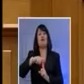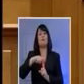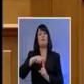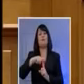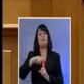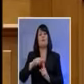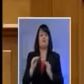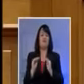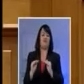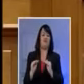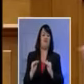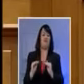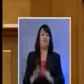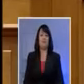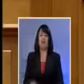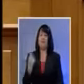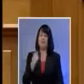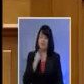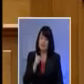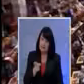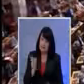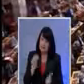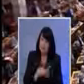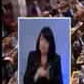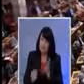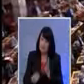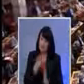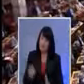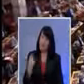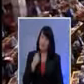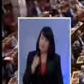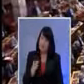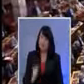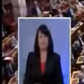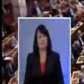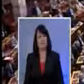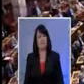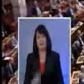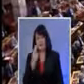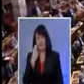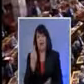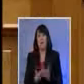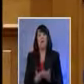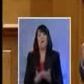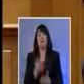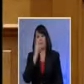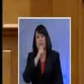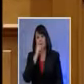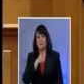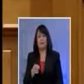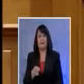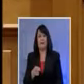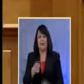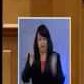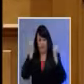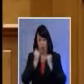γερά. Χάσατε όμως ξανά. Και η διάψευσή σας ήταν παταγώδης.